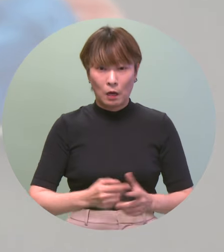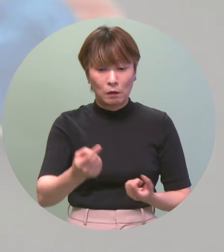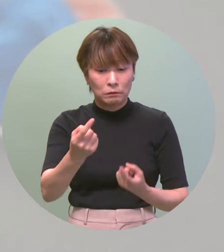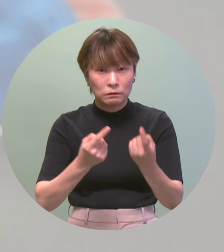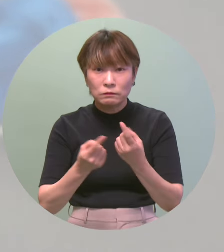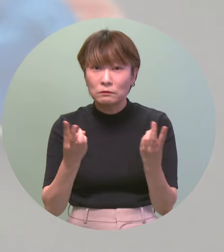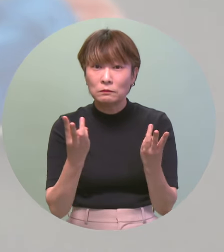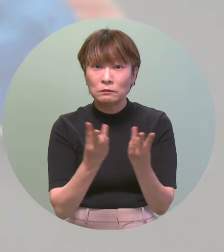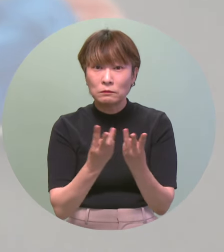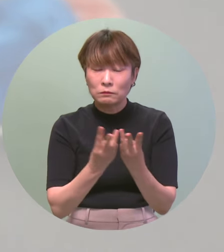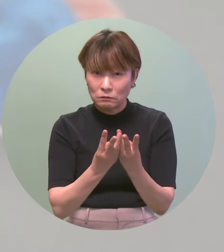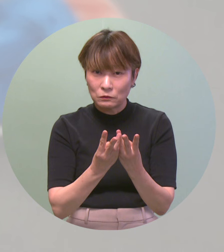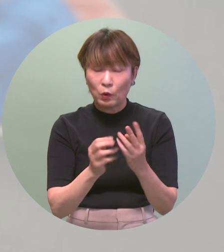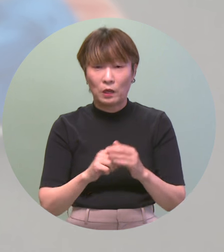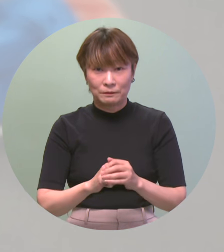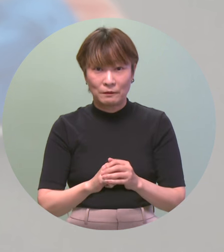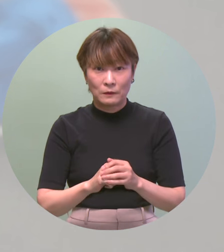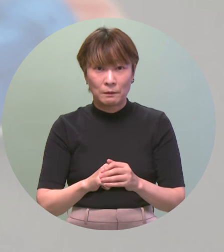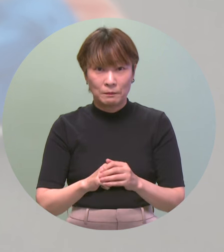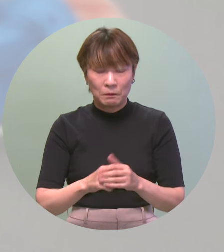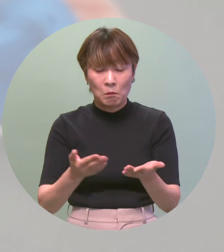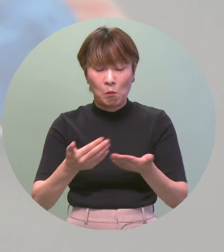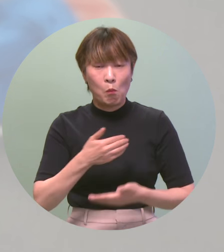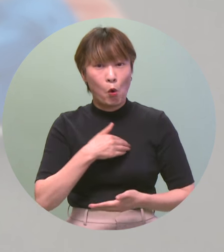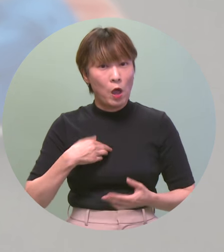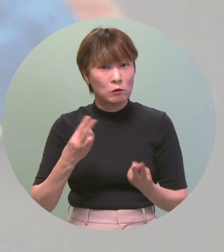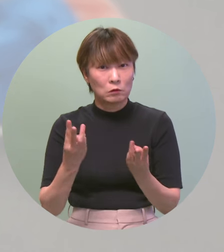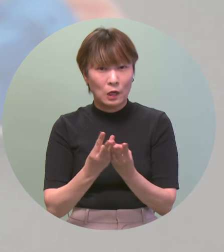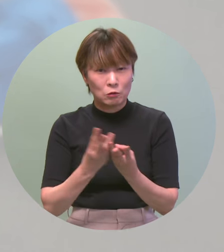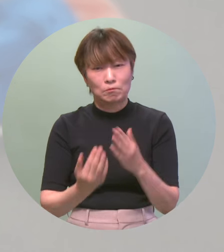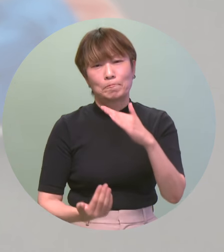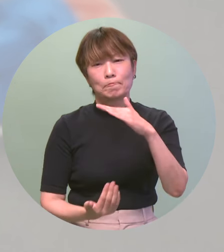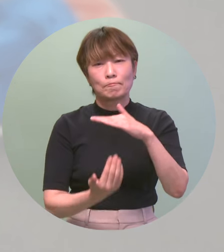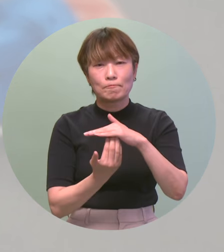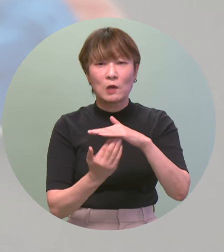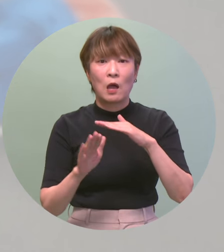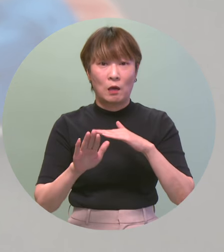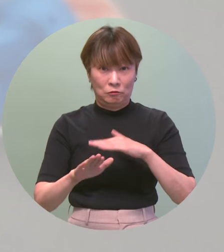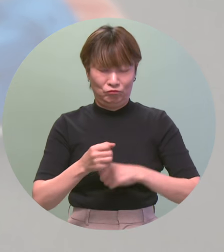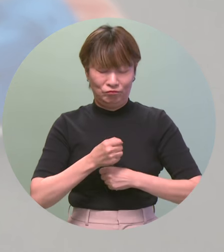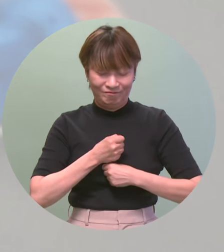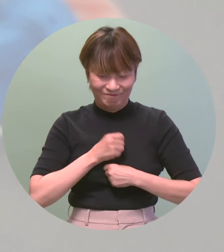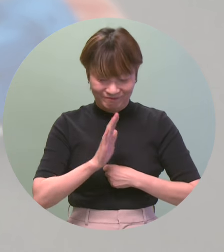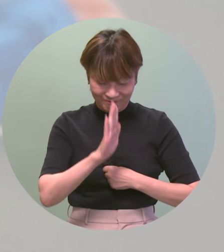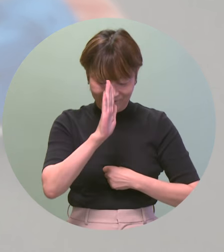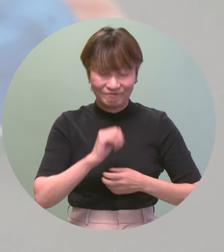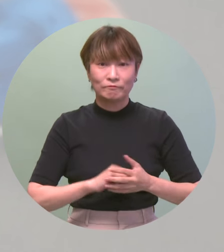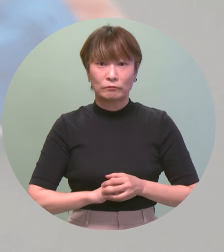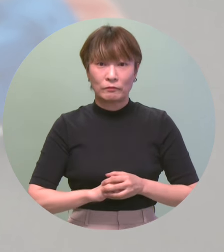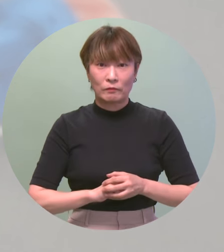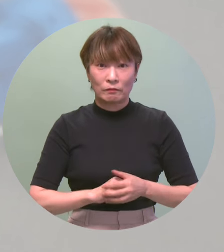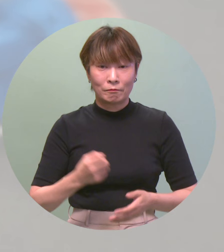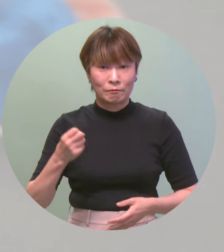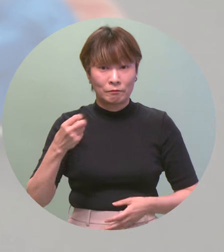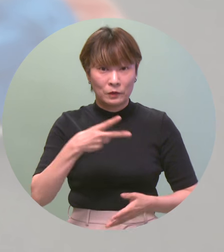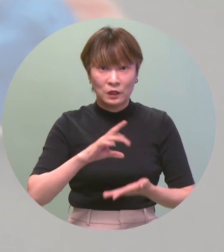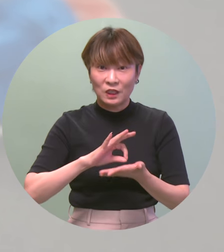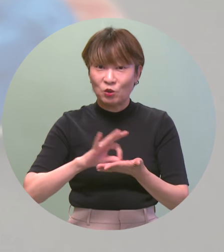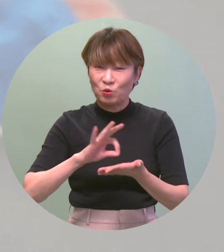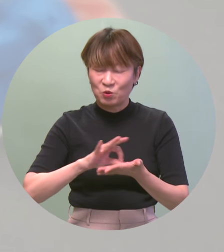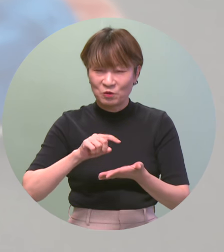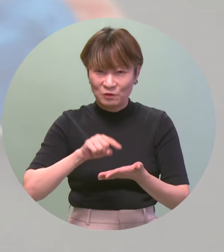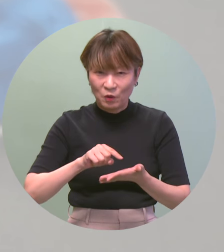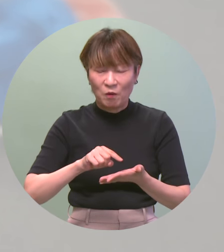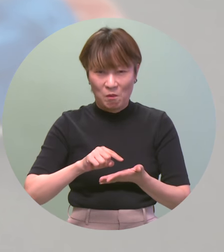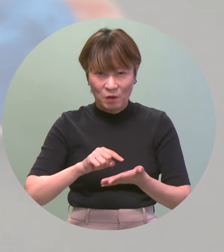数やお持ち帰りできる数には制限がございますのでご注意ください。 リユースも立派なエコですから